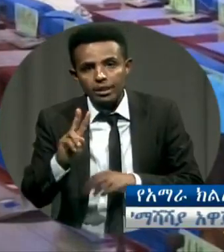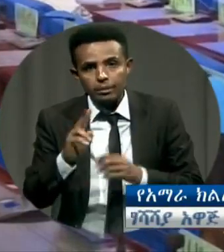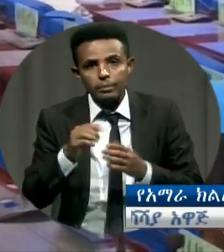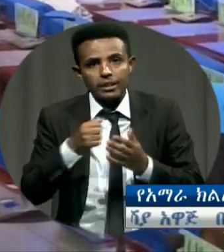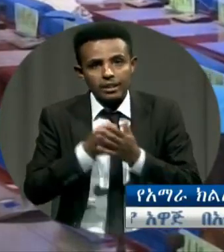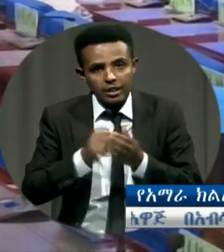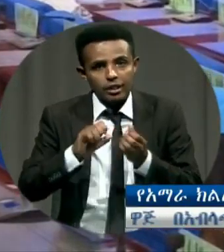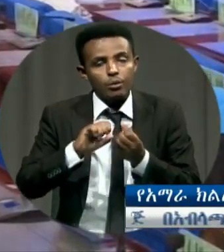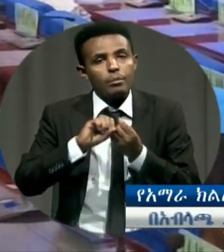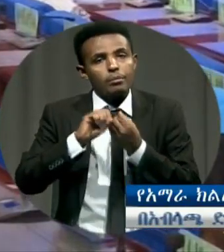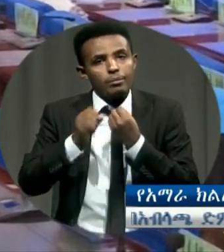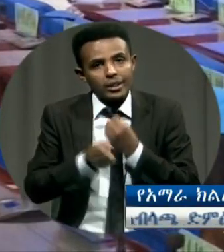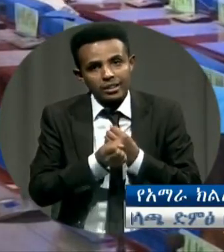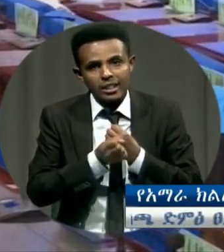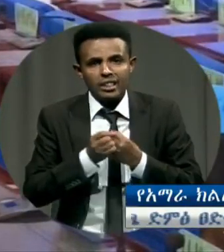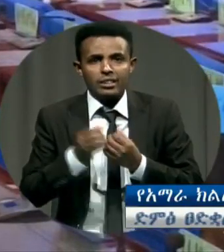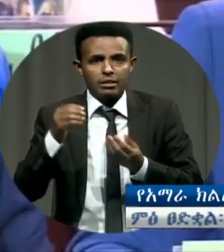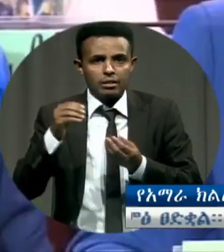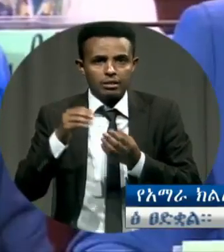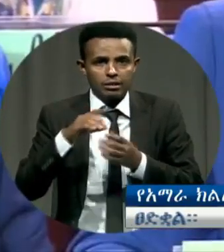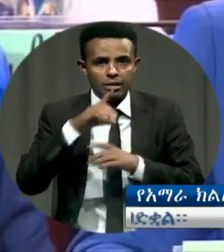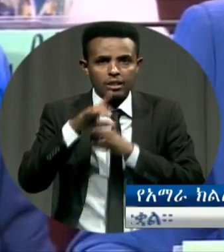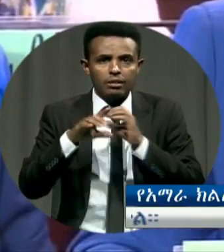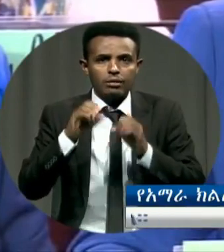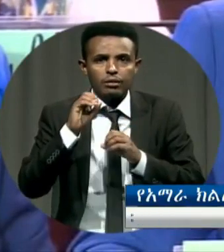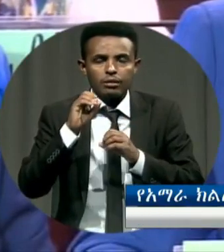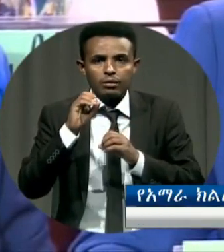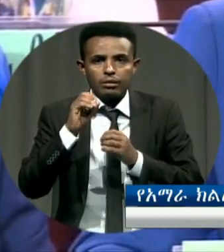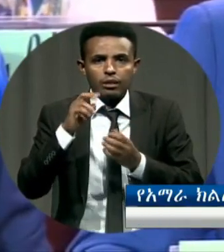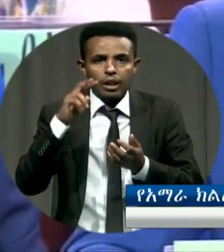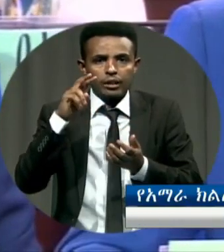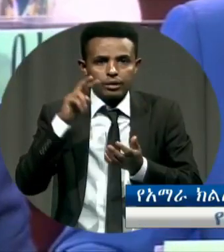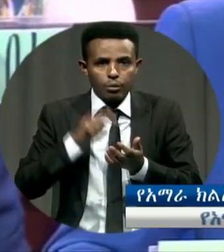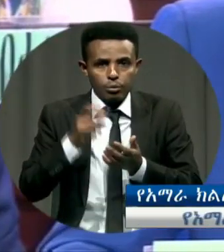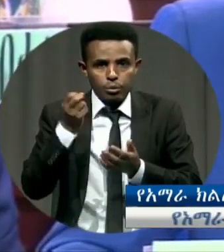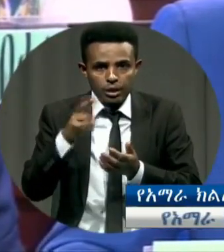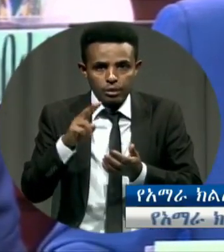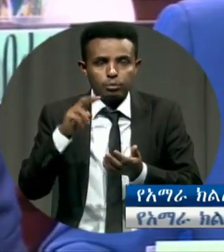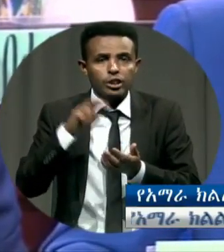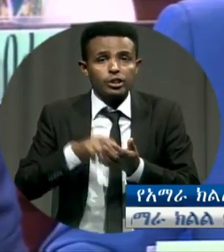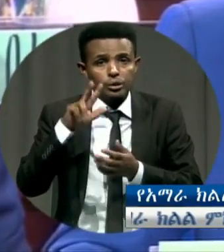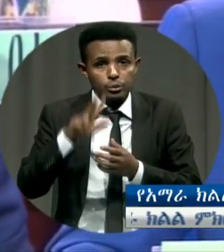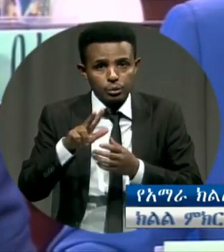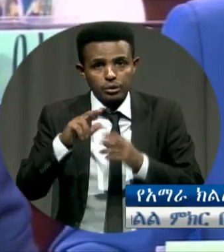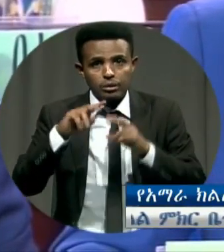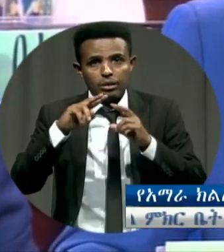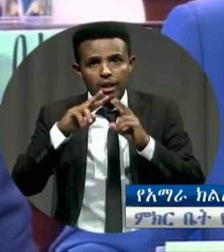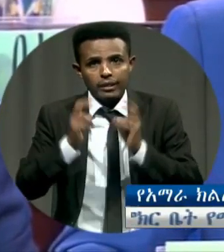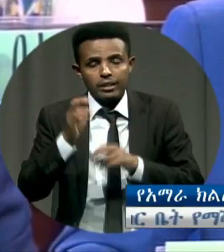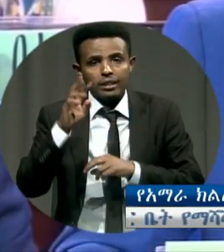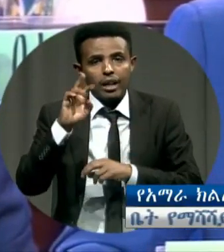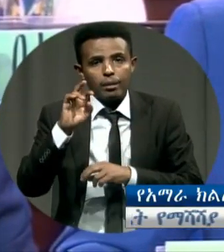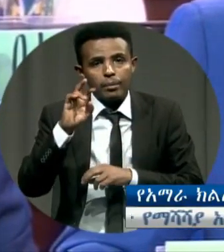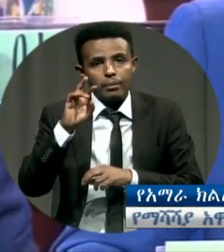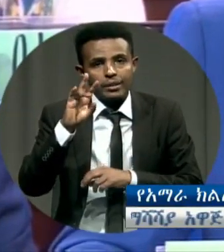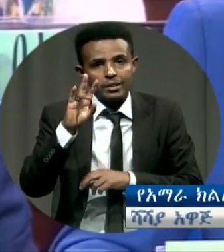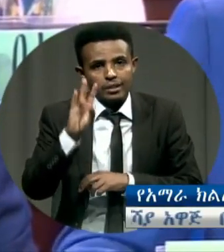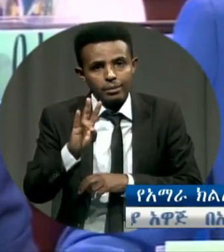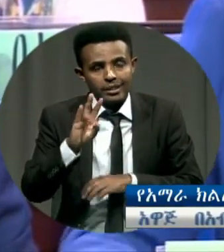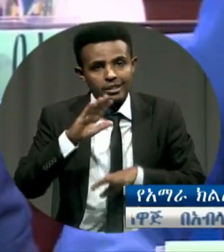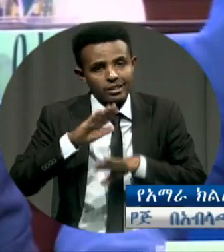እንዲሁም የክልሉ ምክር ቤት ደንብ ቁጥር 12/2003 ዓመተ ምህረት በአንቀጽ 47 ላይ